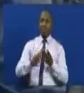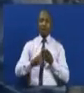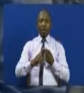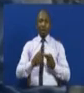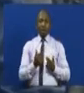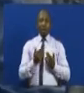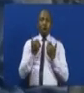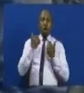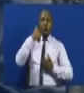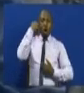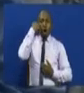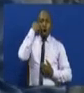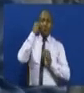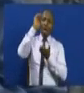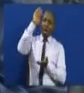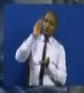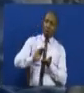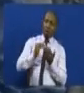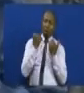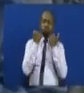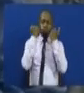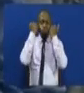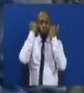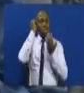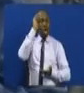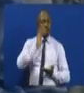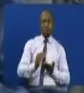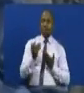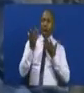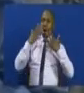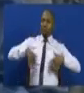stress inapungua, mwili wako unasafishwa. Ni kitu